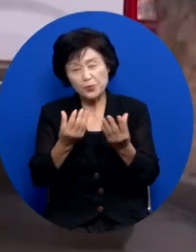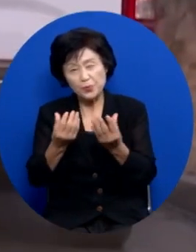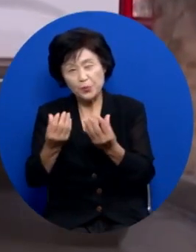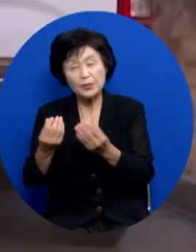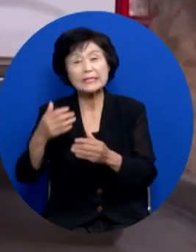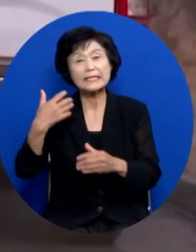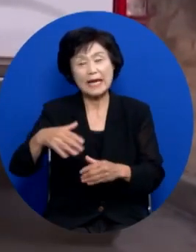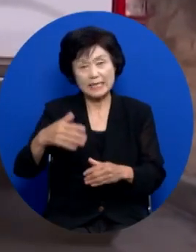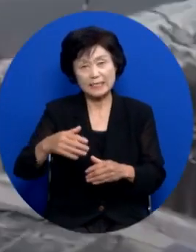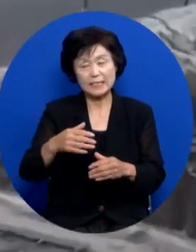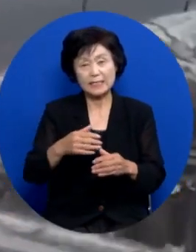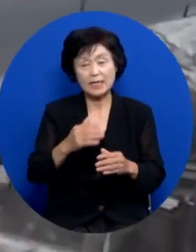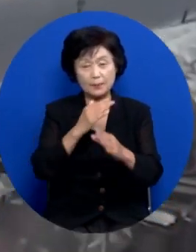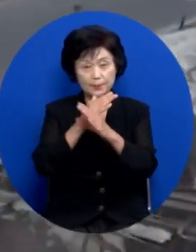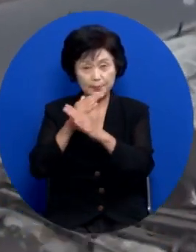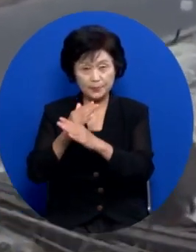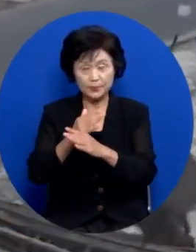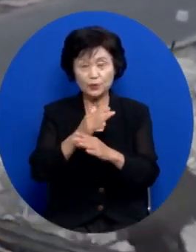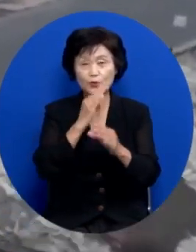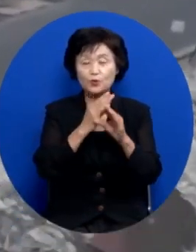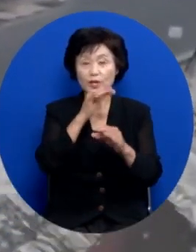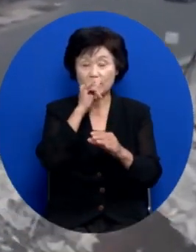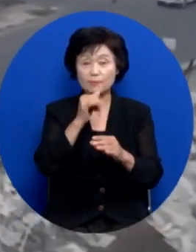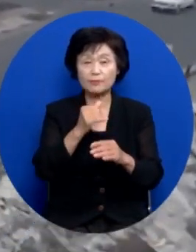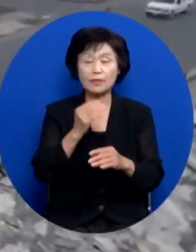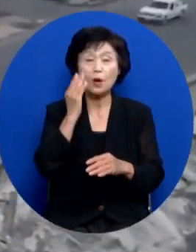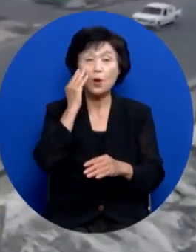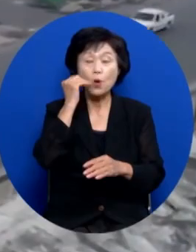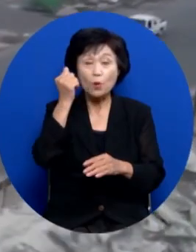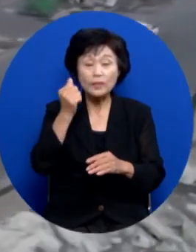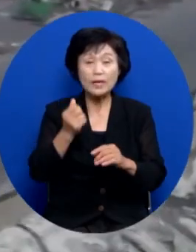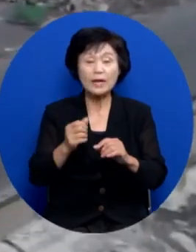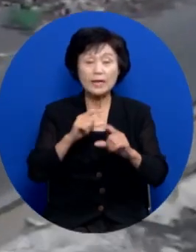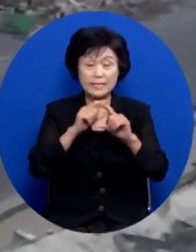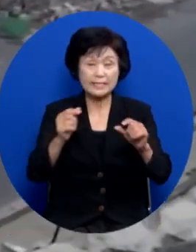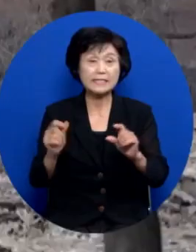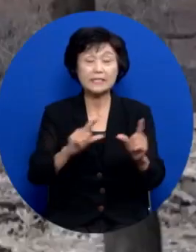섬. 원활한 일상 회복을 위해 한국 교회의